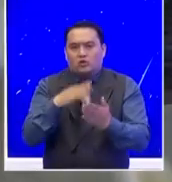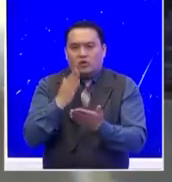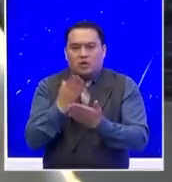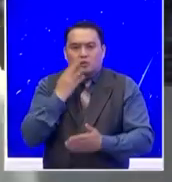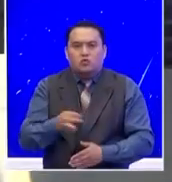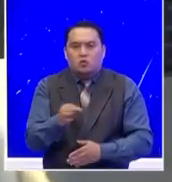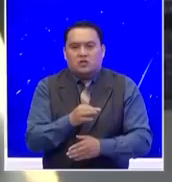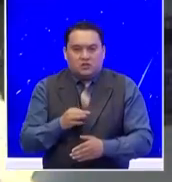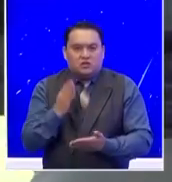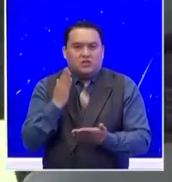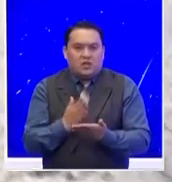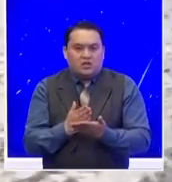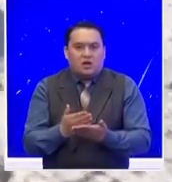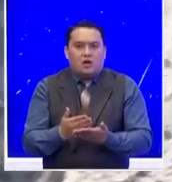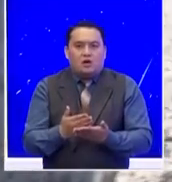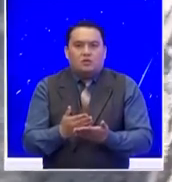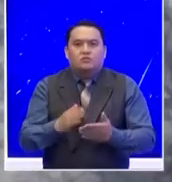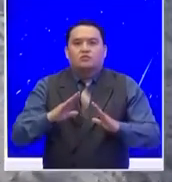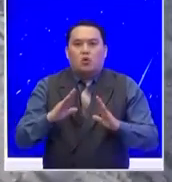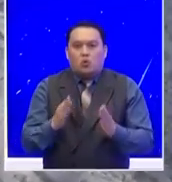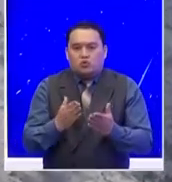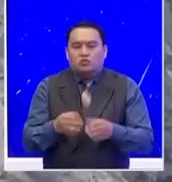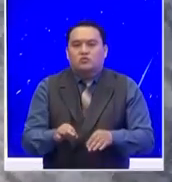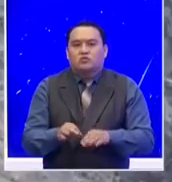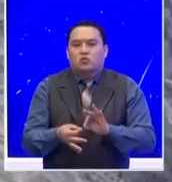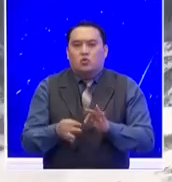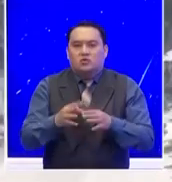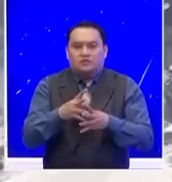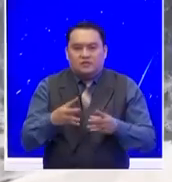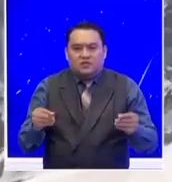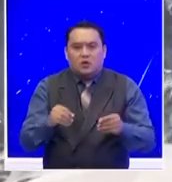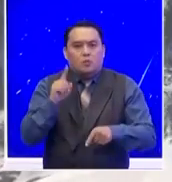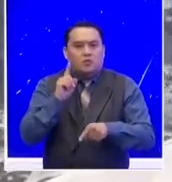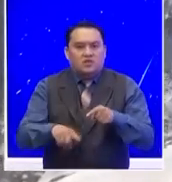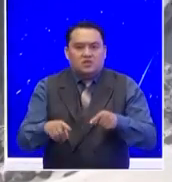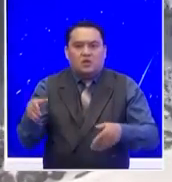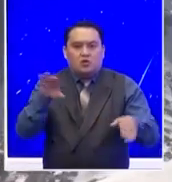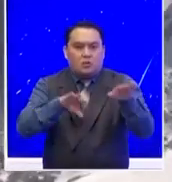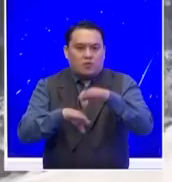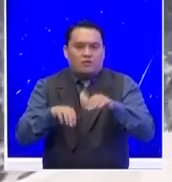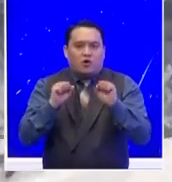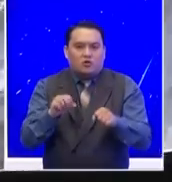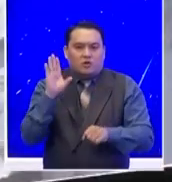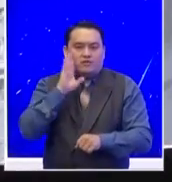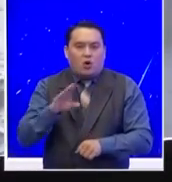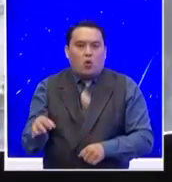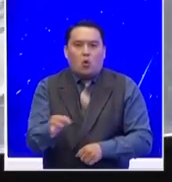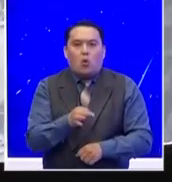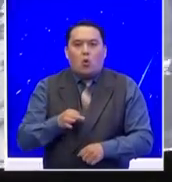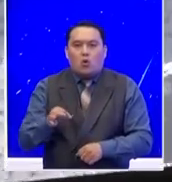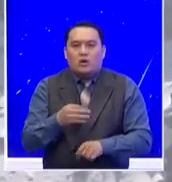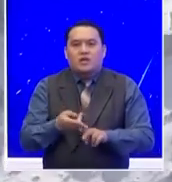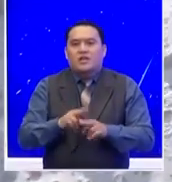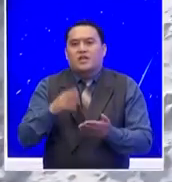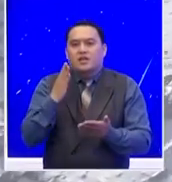пункты Алматинской области. Осложнить ситуацию может интенсивное таяние снегов в горах и заполнение моренных озер, отдельные из